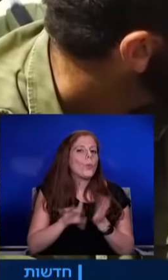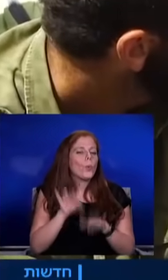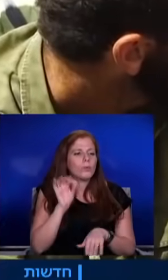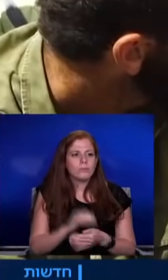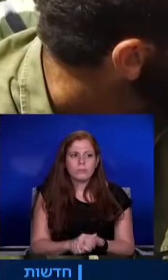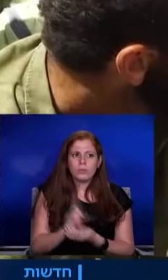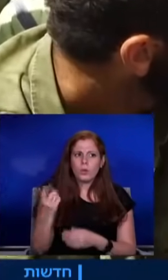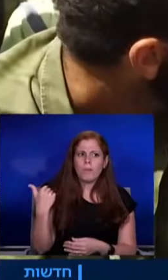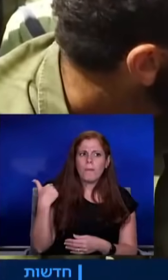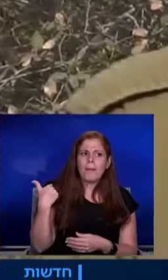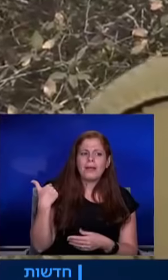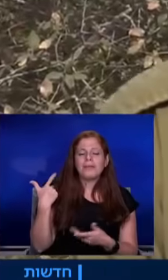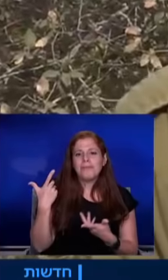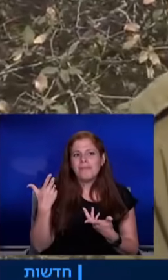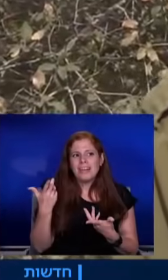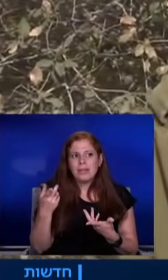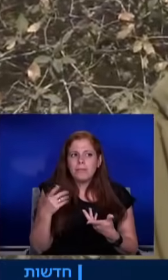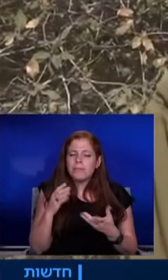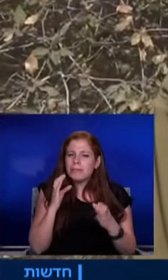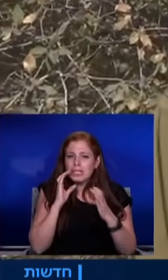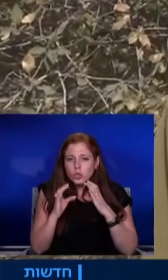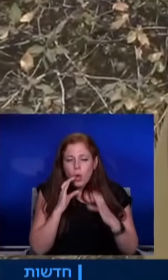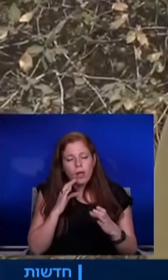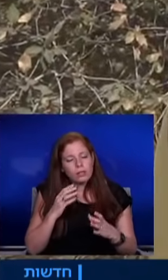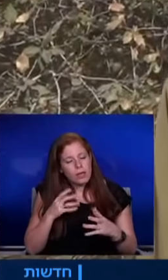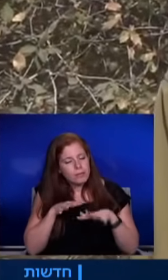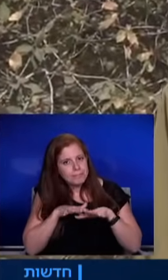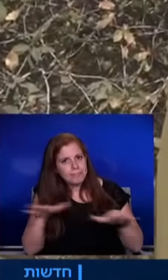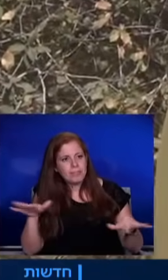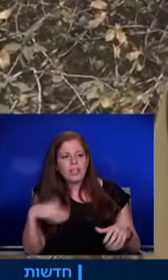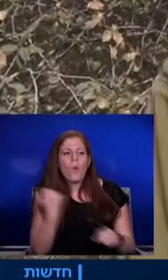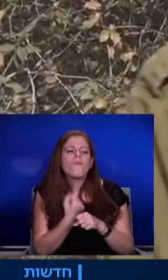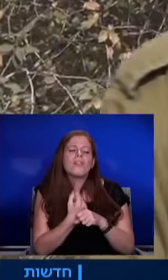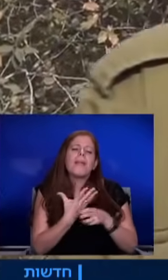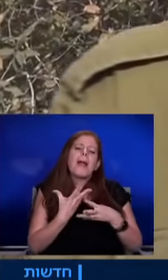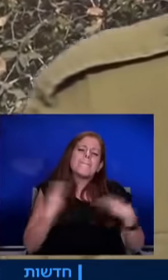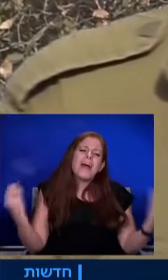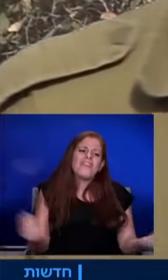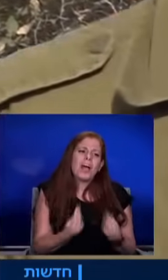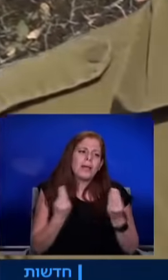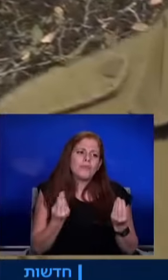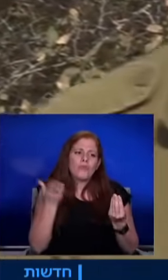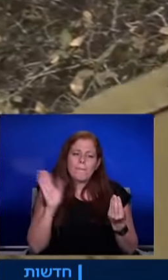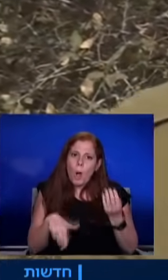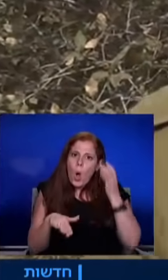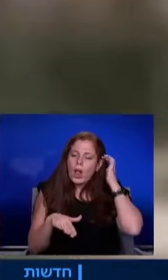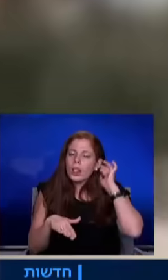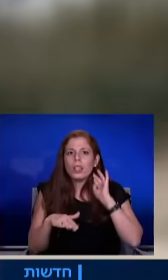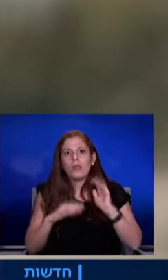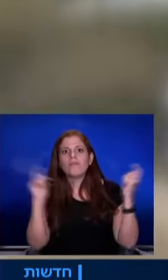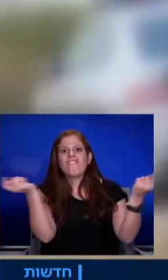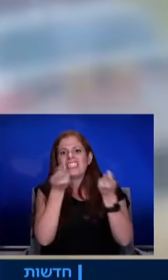במילואים. זה קצת שונה כשבאמת זה בתקשורת כל כך חזק. אנחנו עובדים על הרבה אירועים שהם פחות רצים ישר